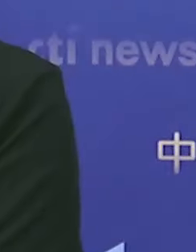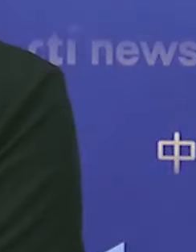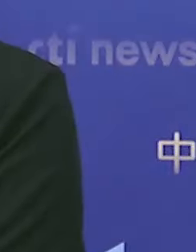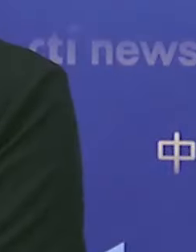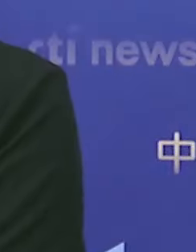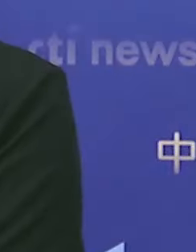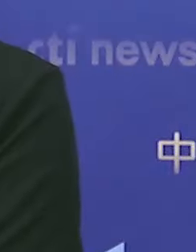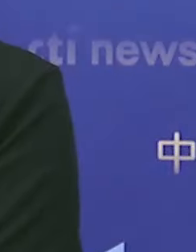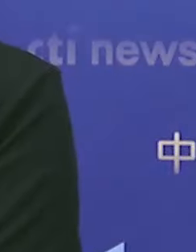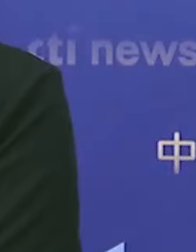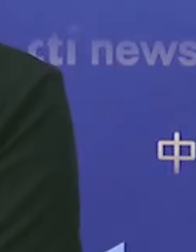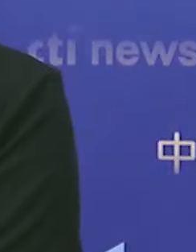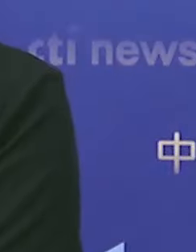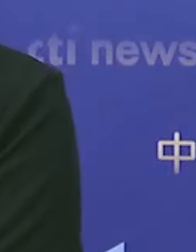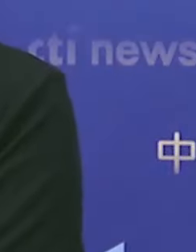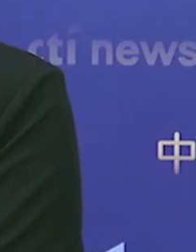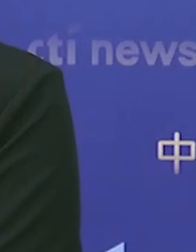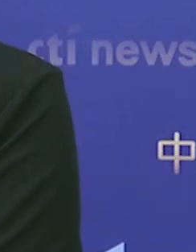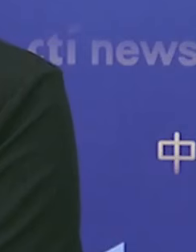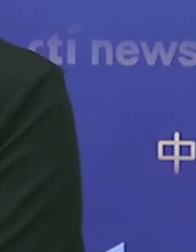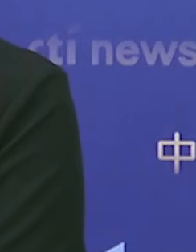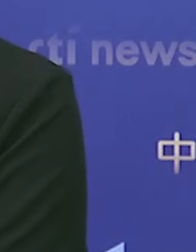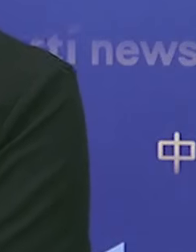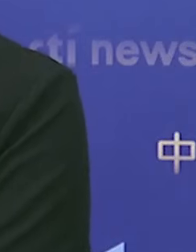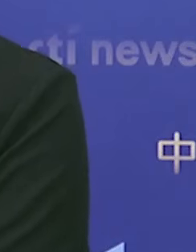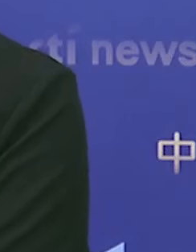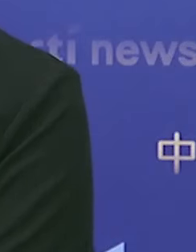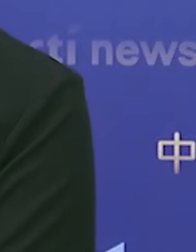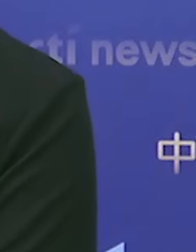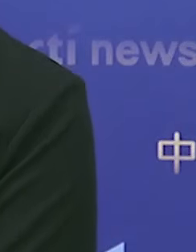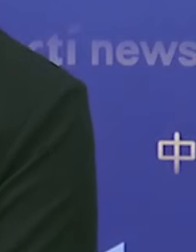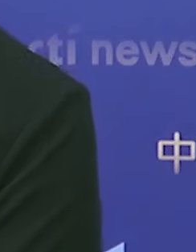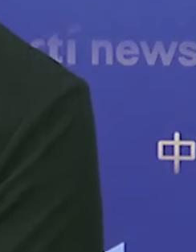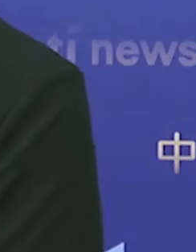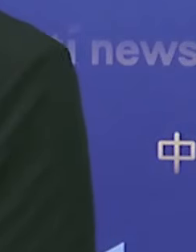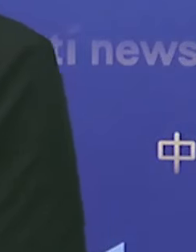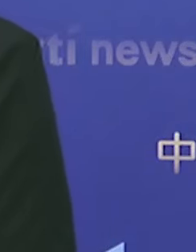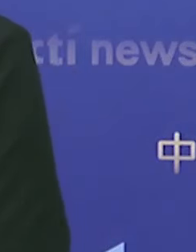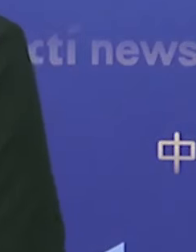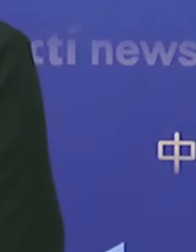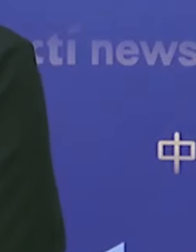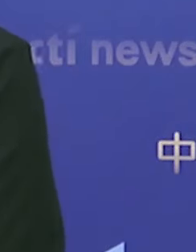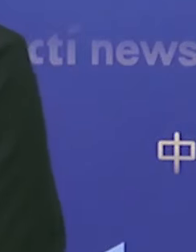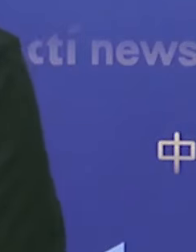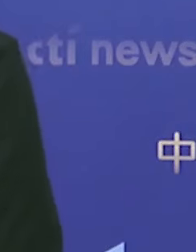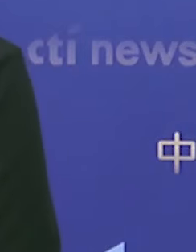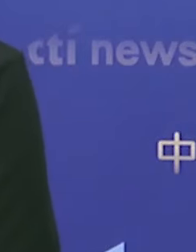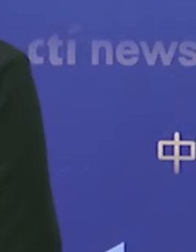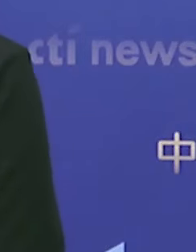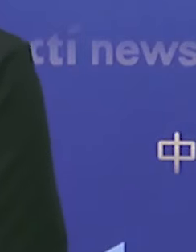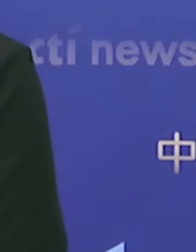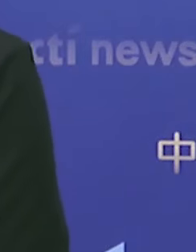点让大家共同看到，因为这种东西都很容易有感觉的啦，哦，就是，